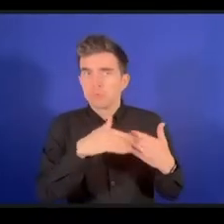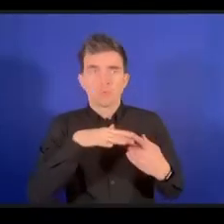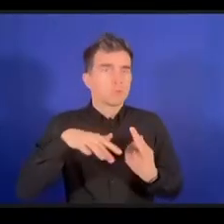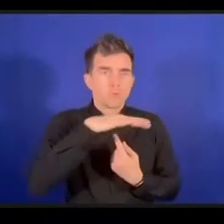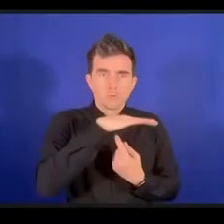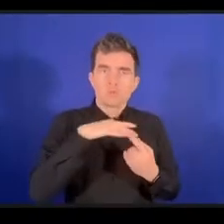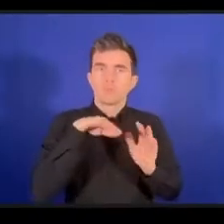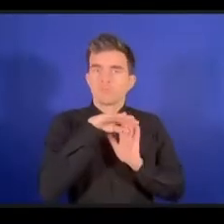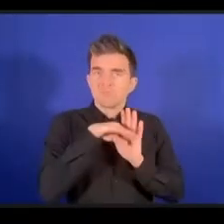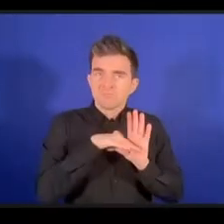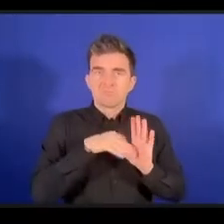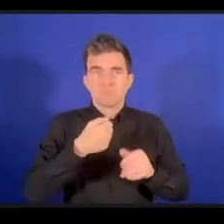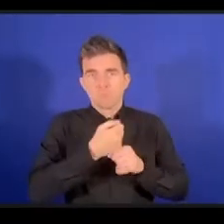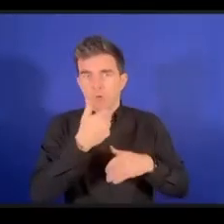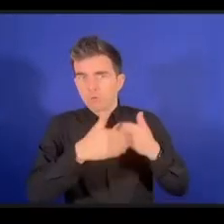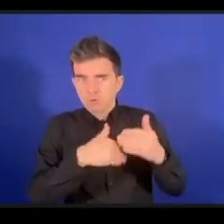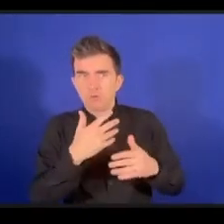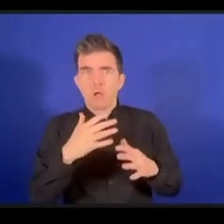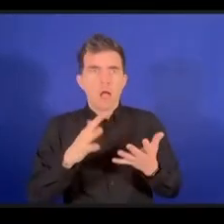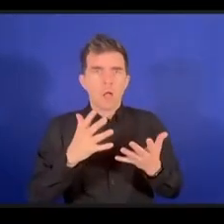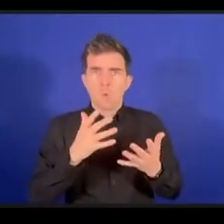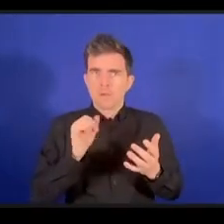包括人权宪章啊，